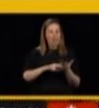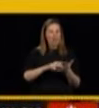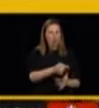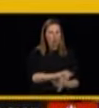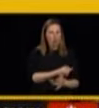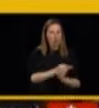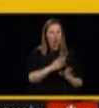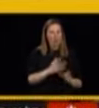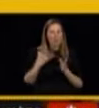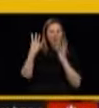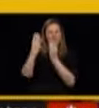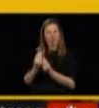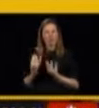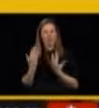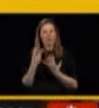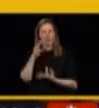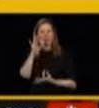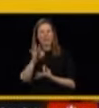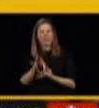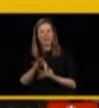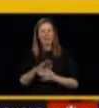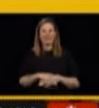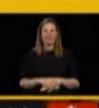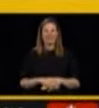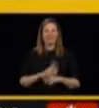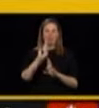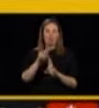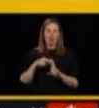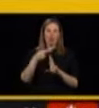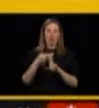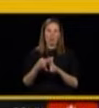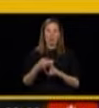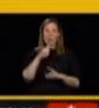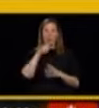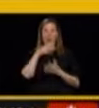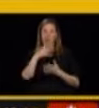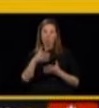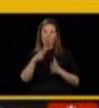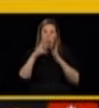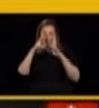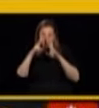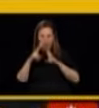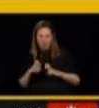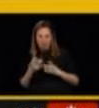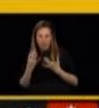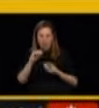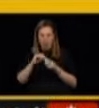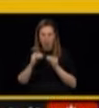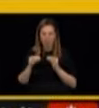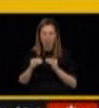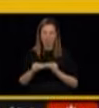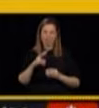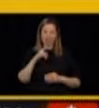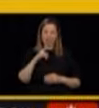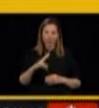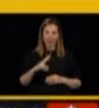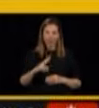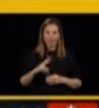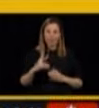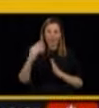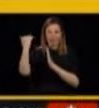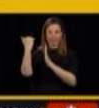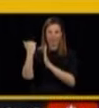Bien, écoutez, on va faire l'évaluation là bientôt parce que on a, je peux vous dire, là, la